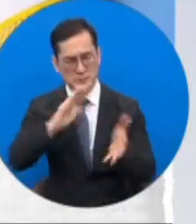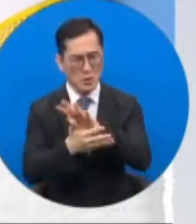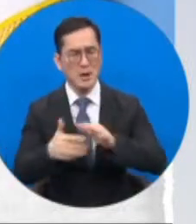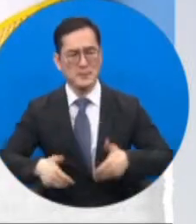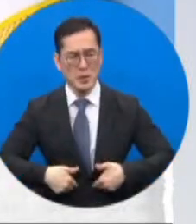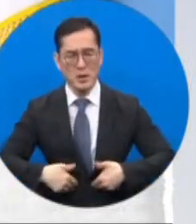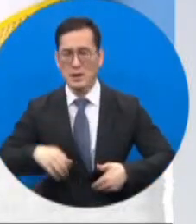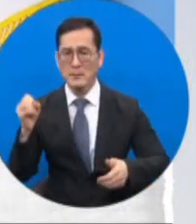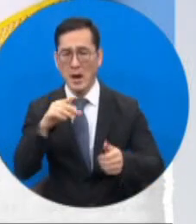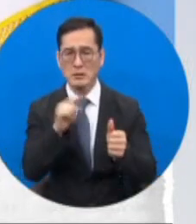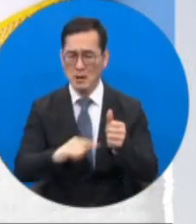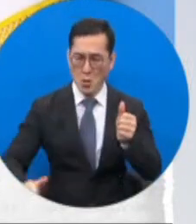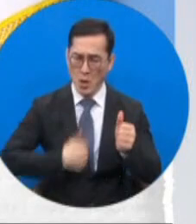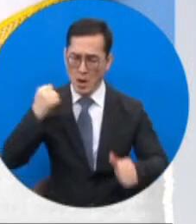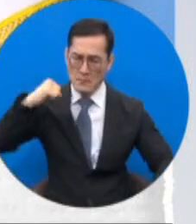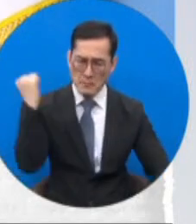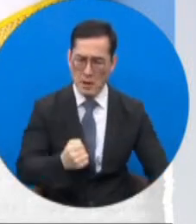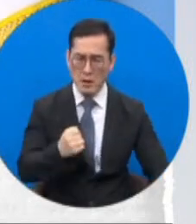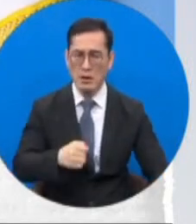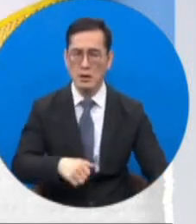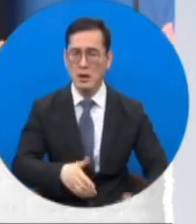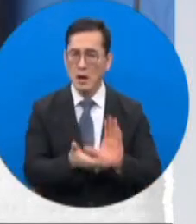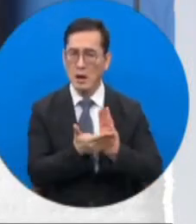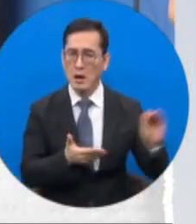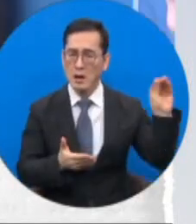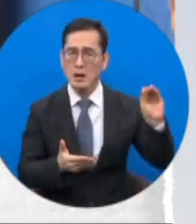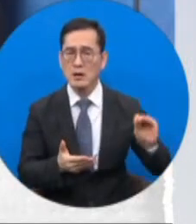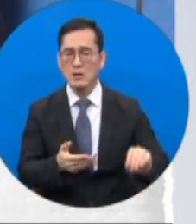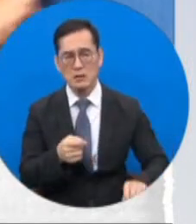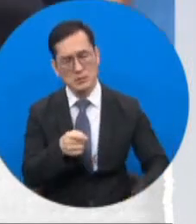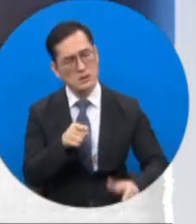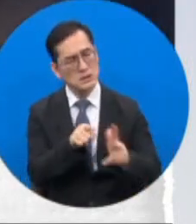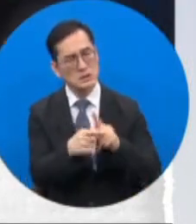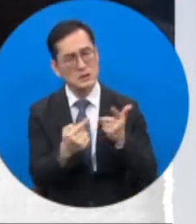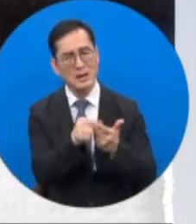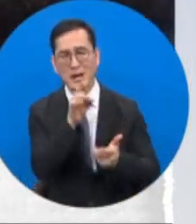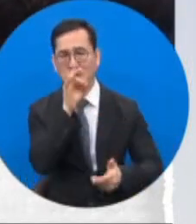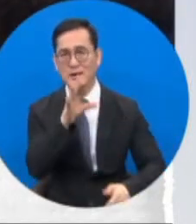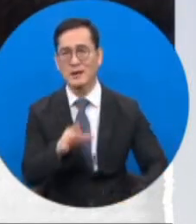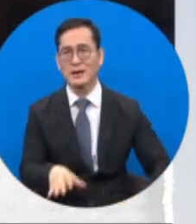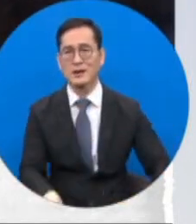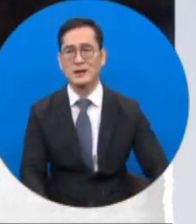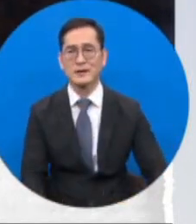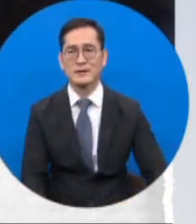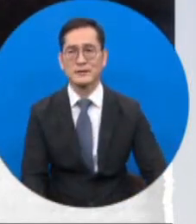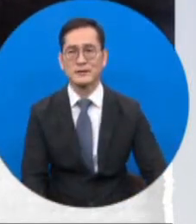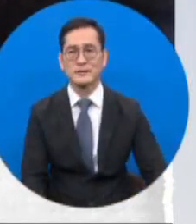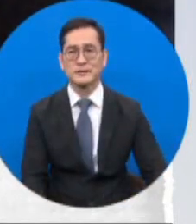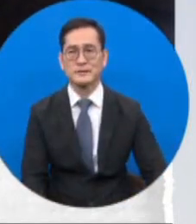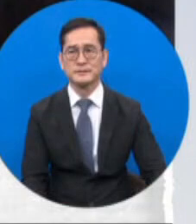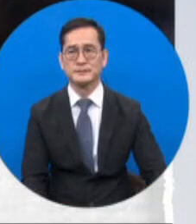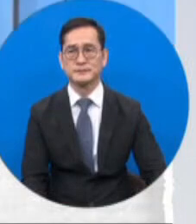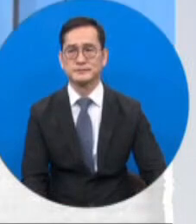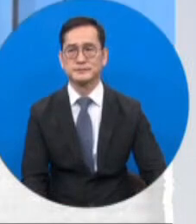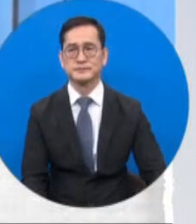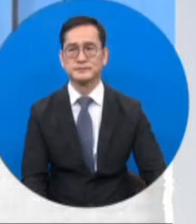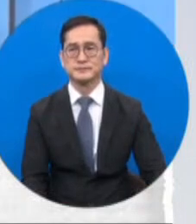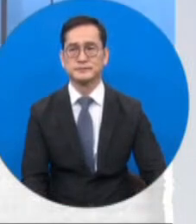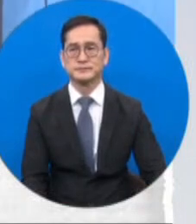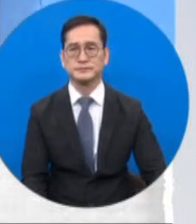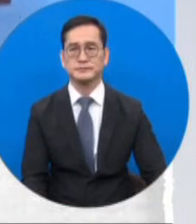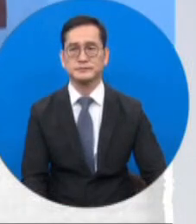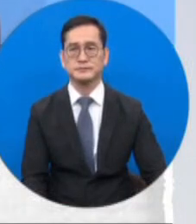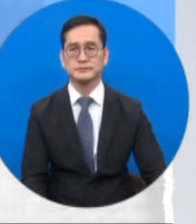저는 정말 이해가 되지 않습니다. 그럼 이제 우리가 이 발언 내용과 반응을 좀 나눠서 봐야 될 것 같은데요. 저는